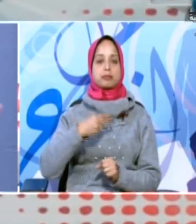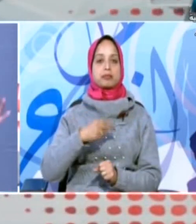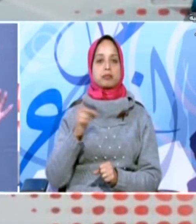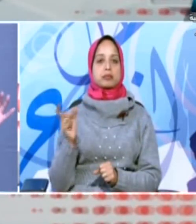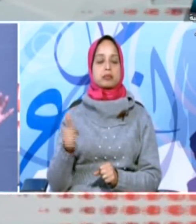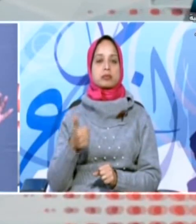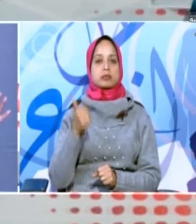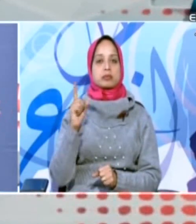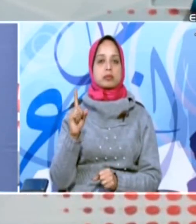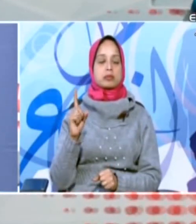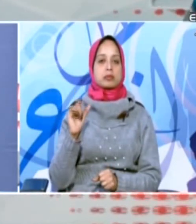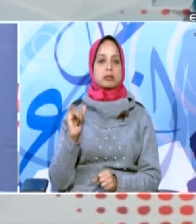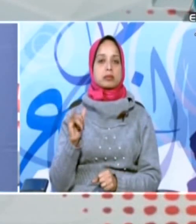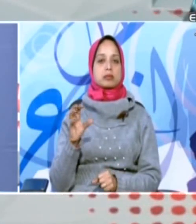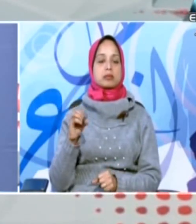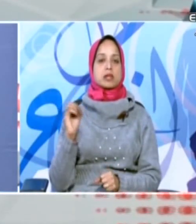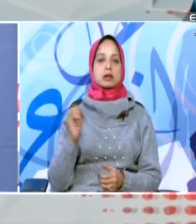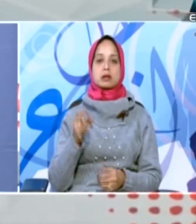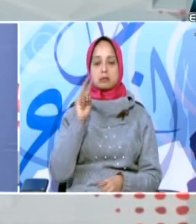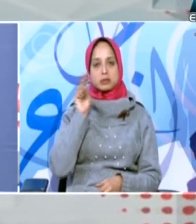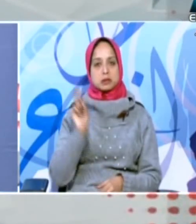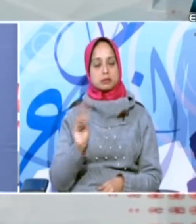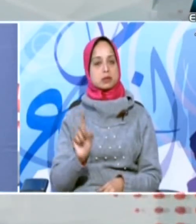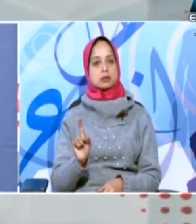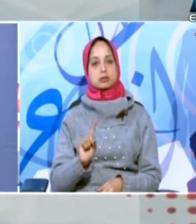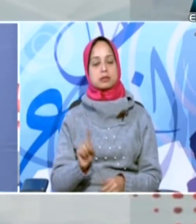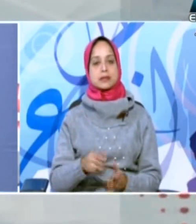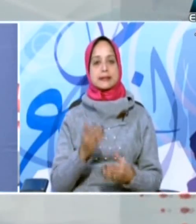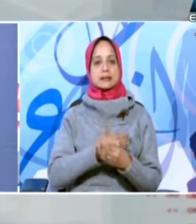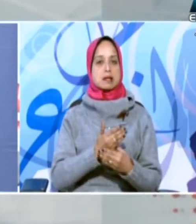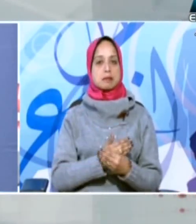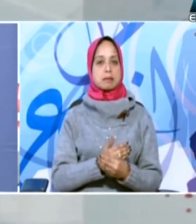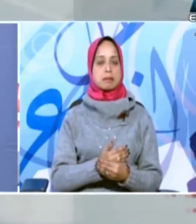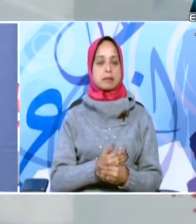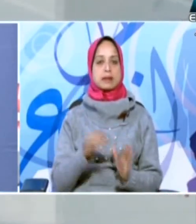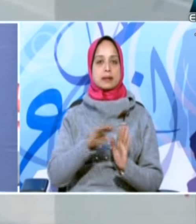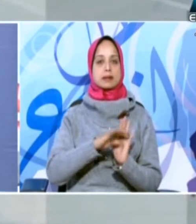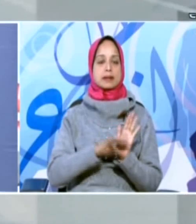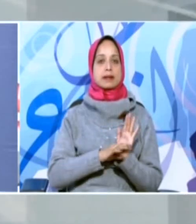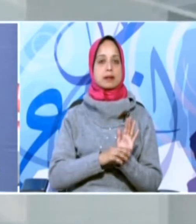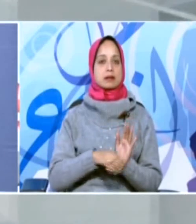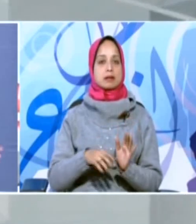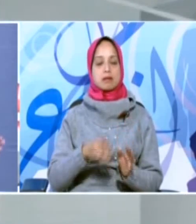فشل الثوره العربيه ما بيبصش بقى الاسباب او نتائج، هو بيبص لفشل الثوره العربيه وحافظ